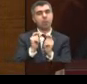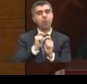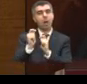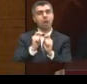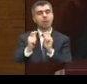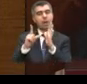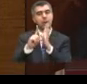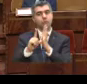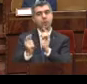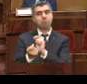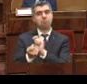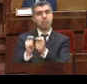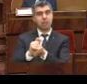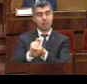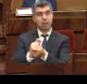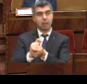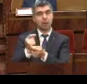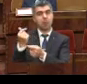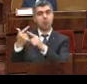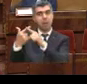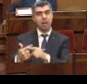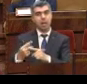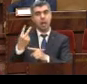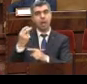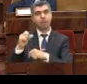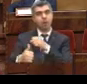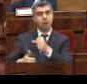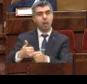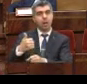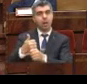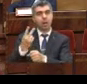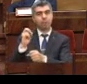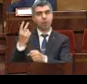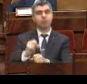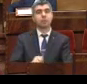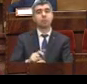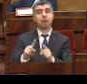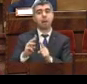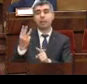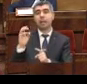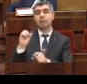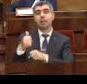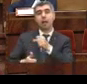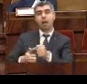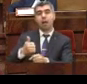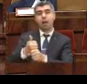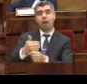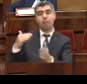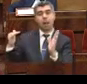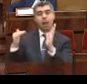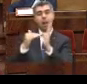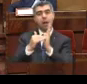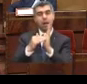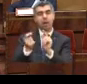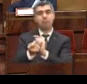المالية المعدل لسنة 2020 بعد 30 سنة من آخر قانون مالية